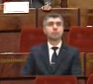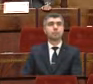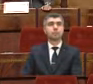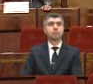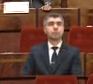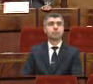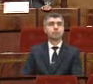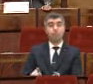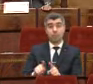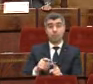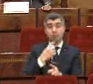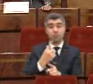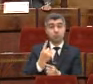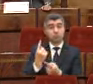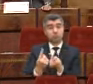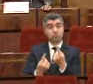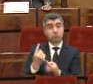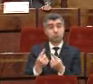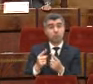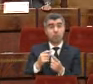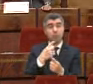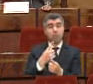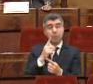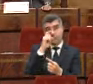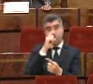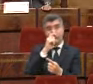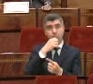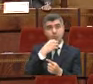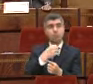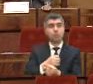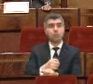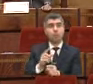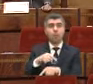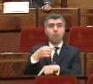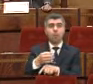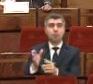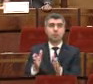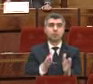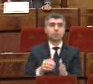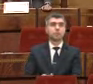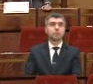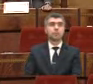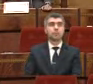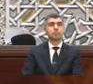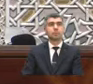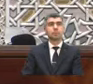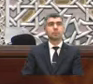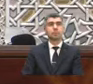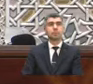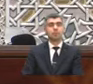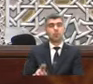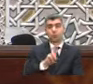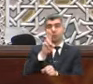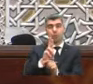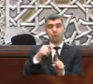كيتلف الثروه ديالنا اللي حنا كنحاولوا نجودوها. لاكواكولتور كبتوا لنا. محترم، انتهى الوقت، شكرا. هل من تعقيب